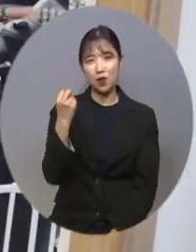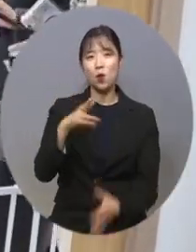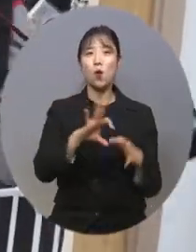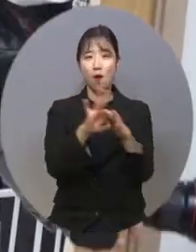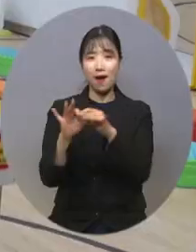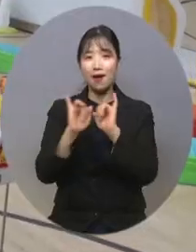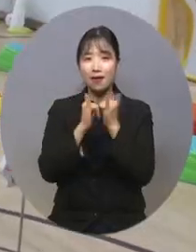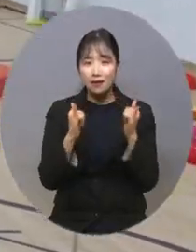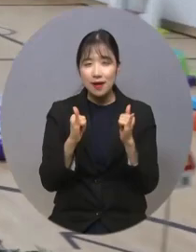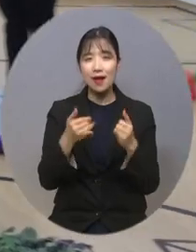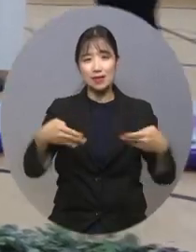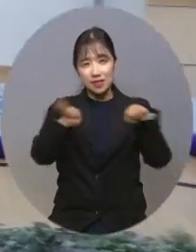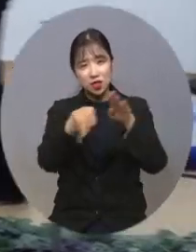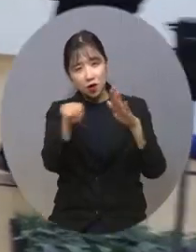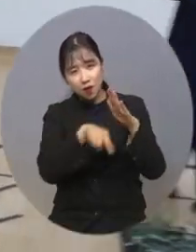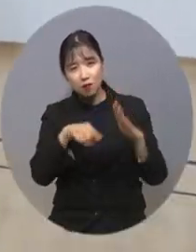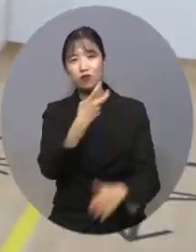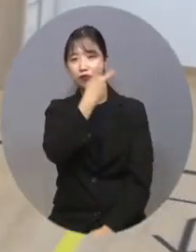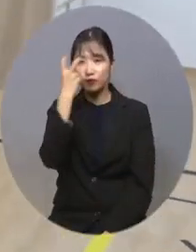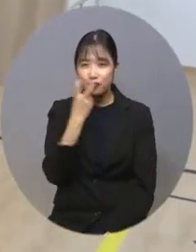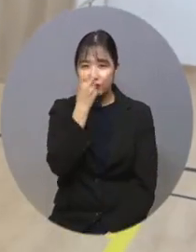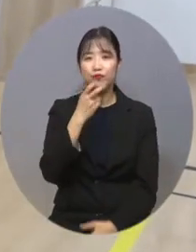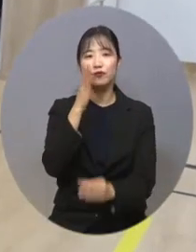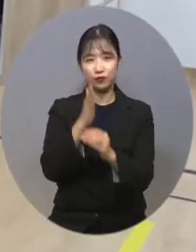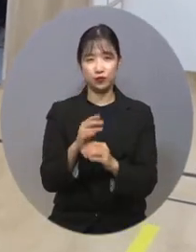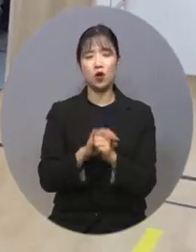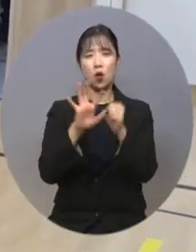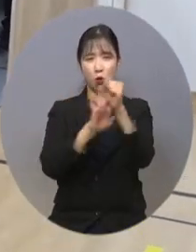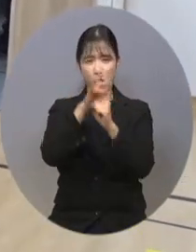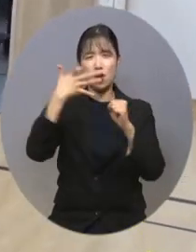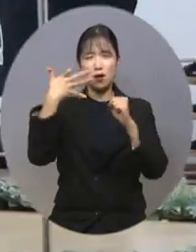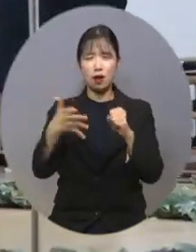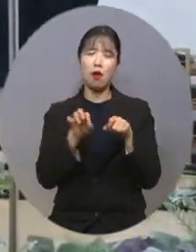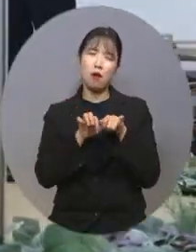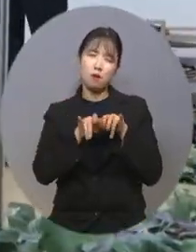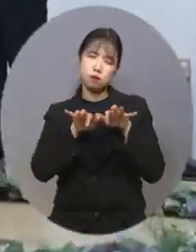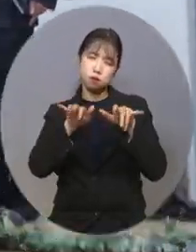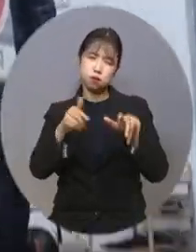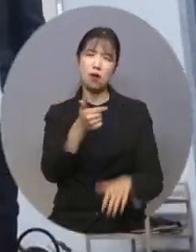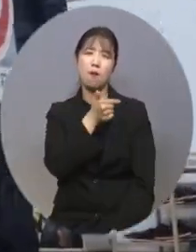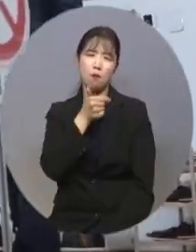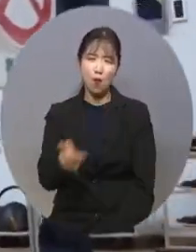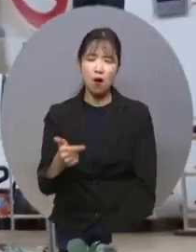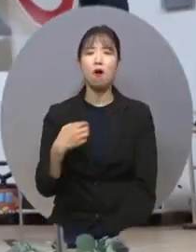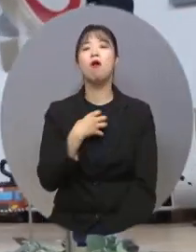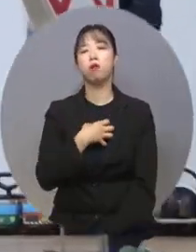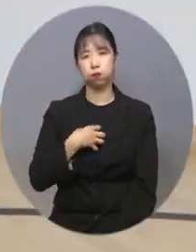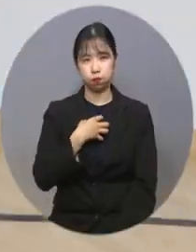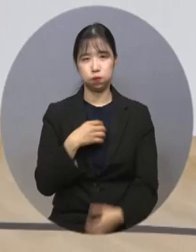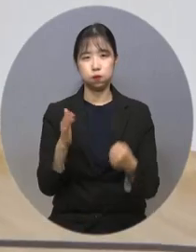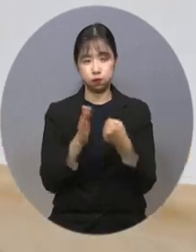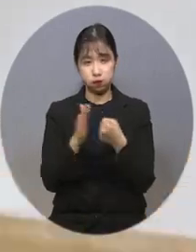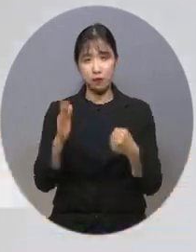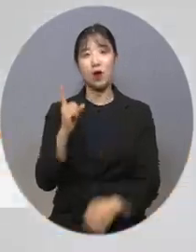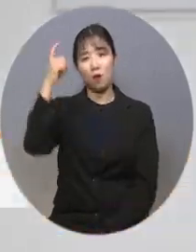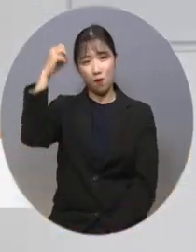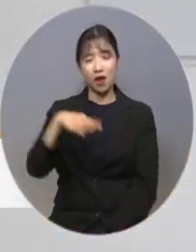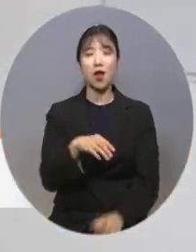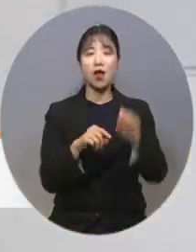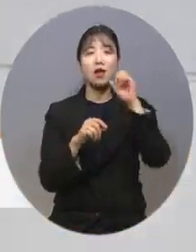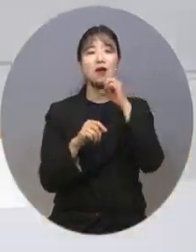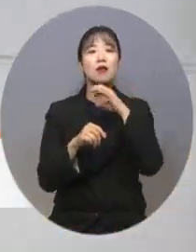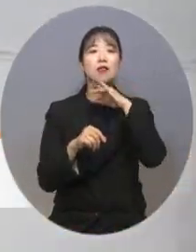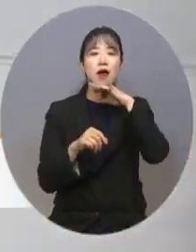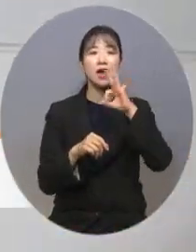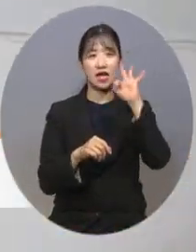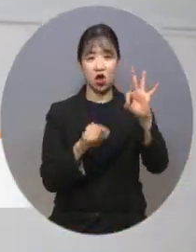내부를 둘러보고 있습니다. 코로나19 바이러스의 가파른 확산세 염려가 매우 큰 가운데 고양시는 0세에서